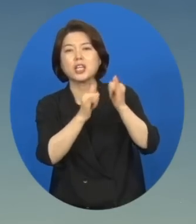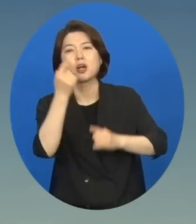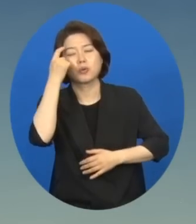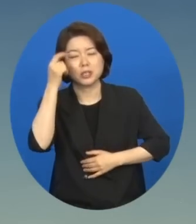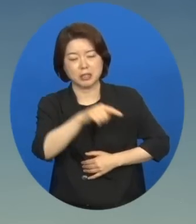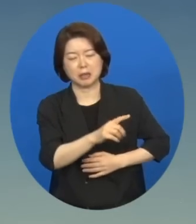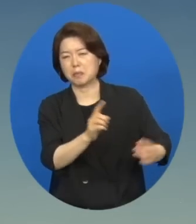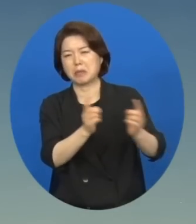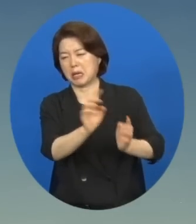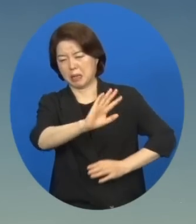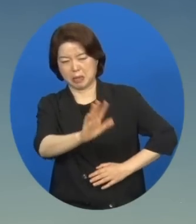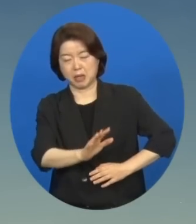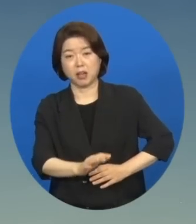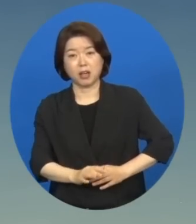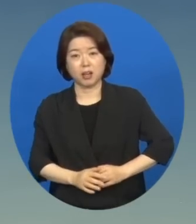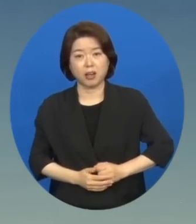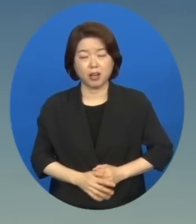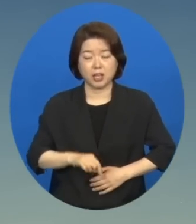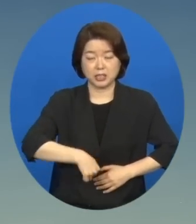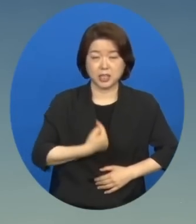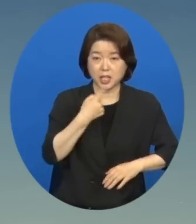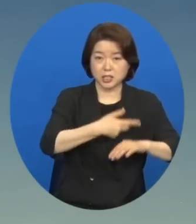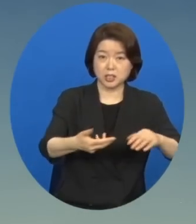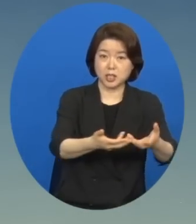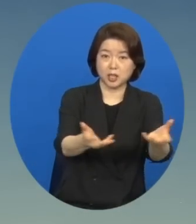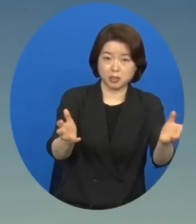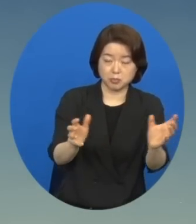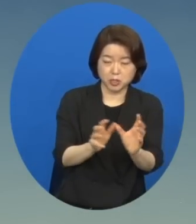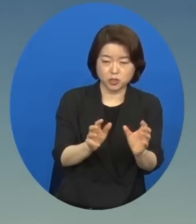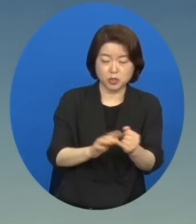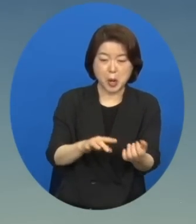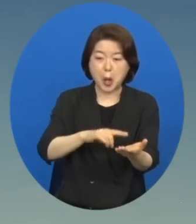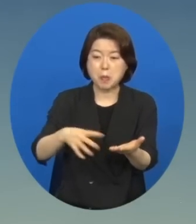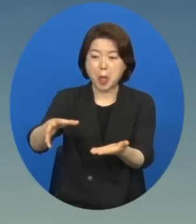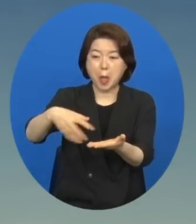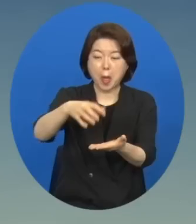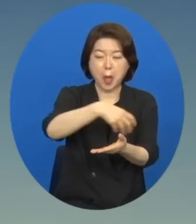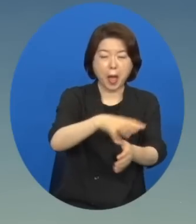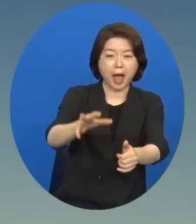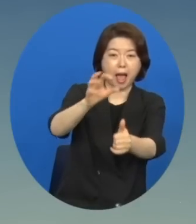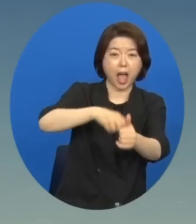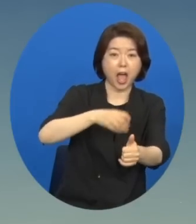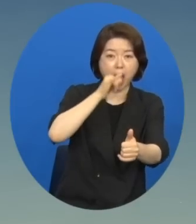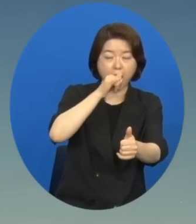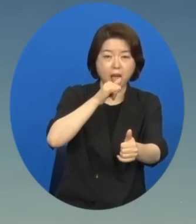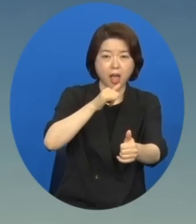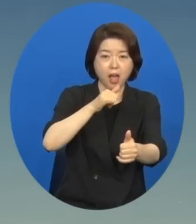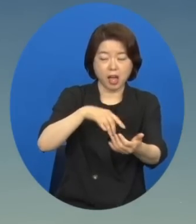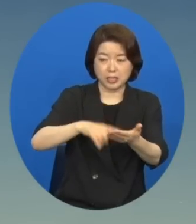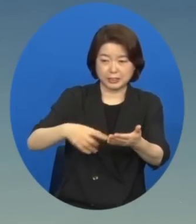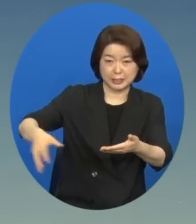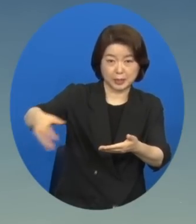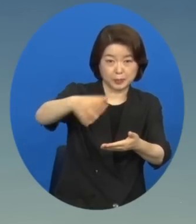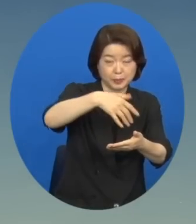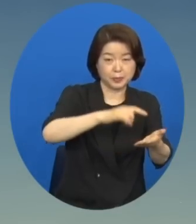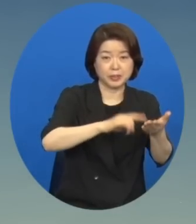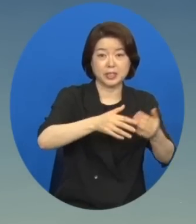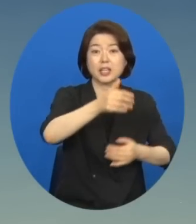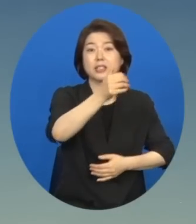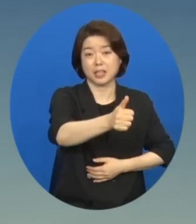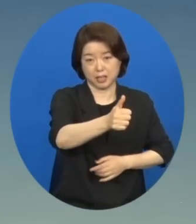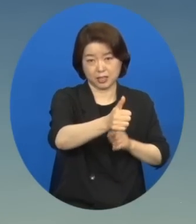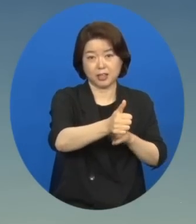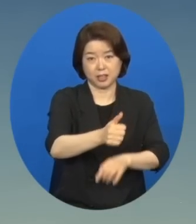사람이었습니다. 자신의 민족의 고혈을 빼면서 세금을 걷는